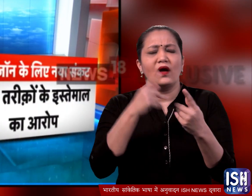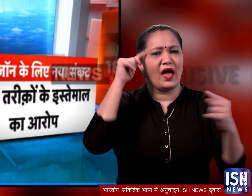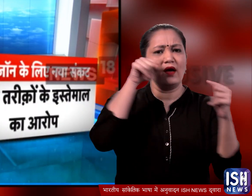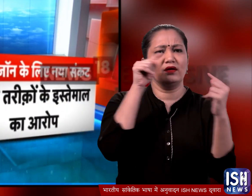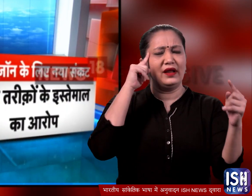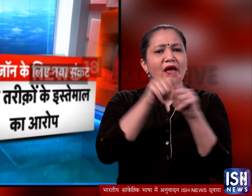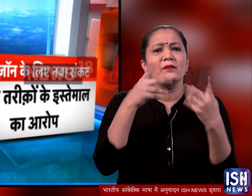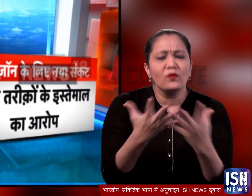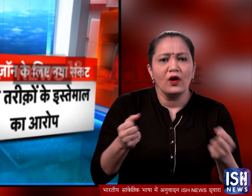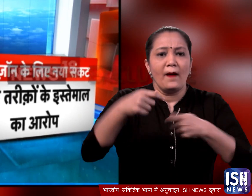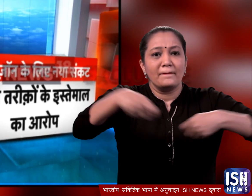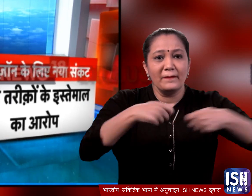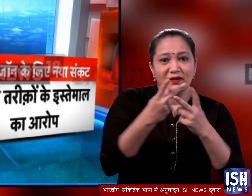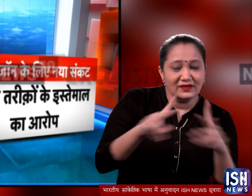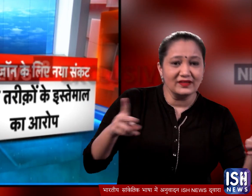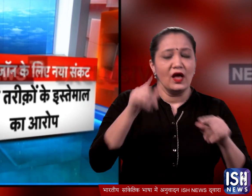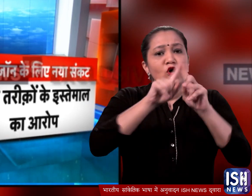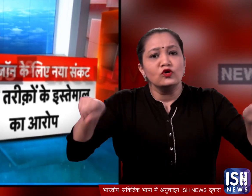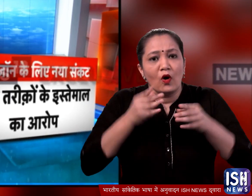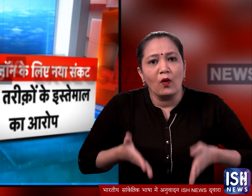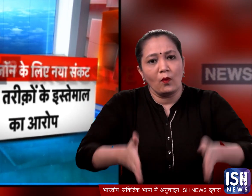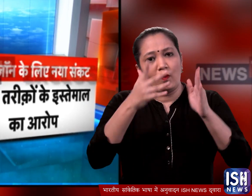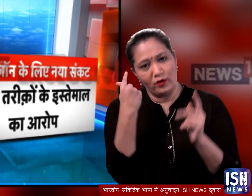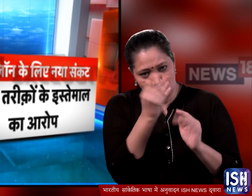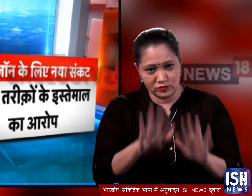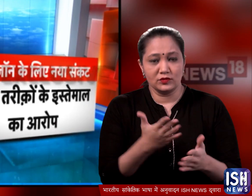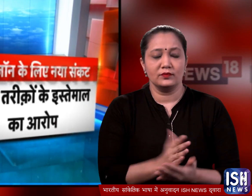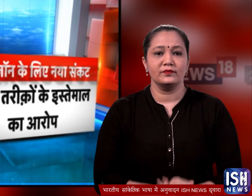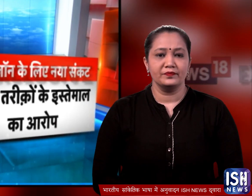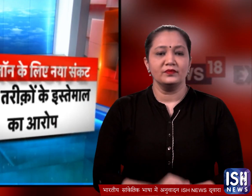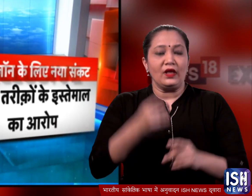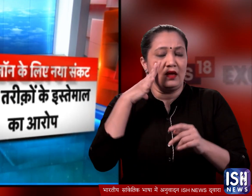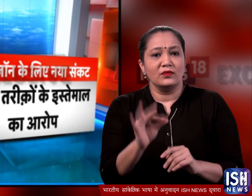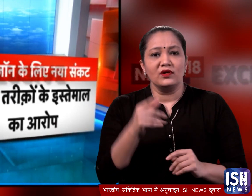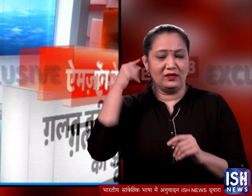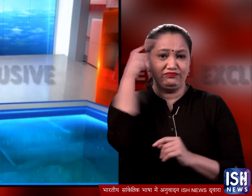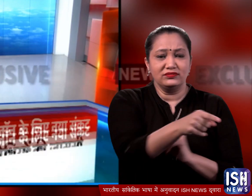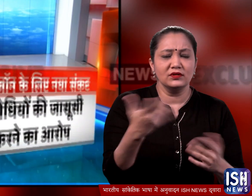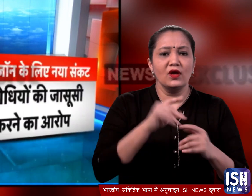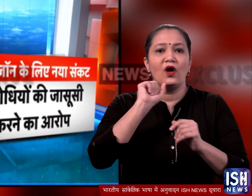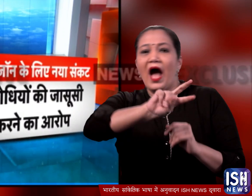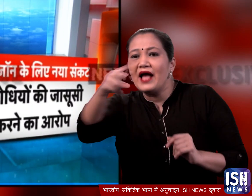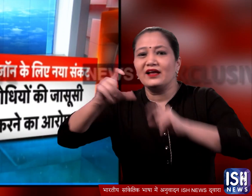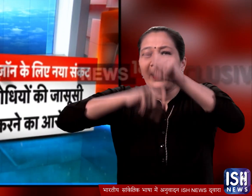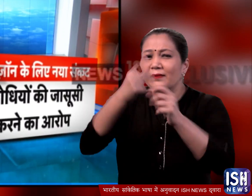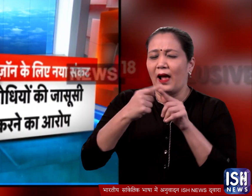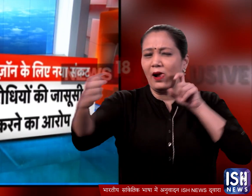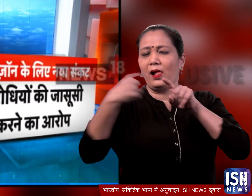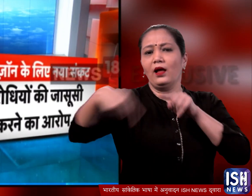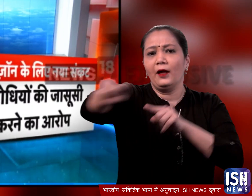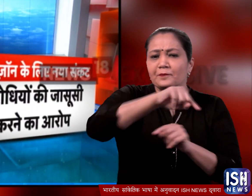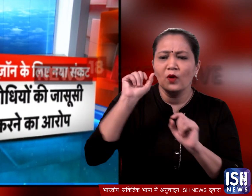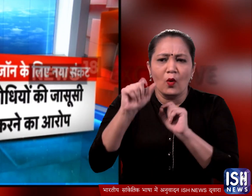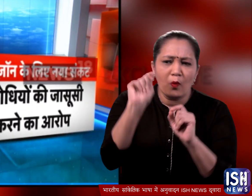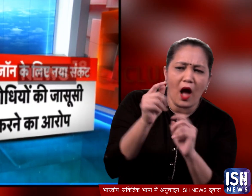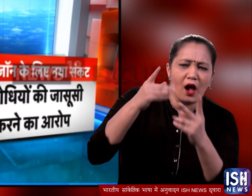जिनके मुताबिक कारोबार करने के लिए अमेजॉन गलत तरीकों का इस्तेमाल करती है और आरोप है कि अपने विरोधियों के उत्पादों और उनके काम